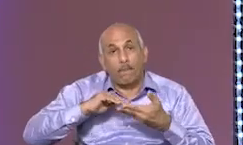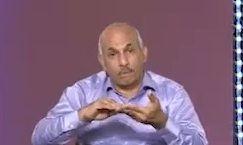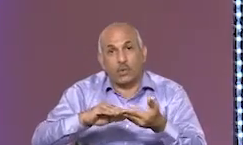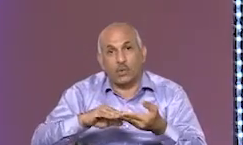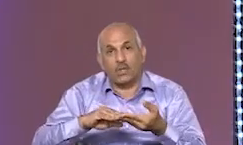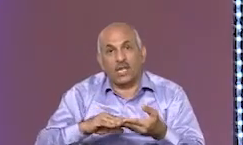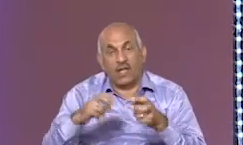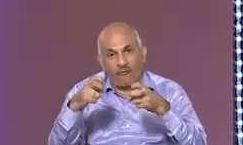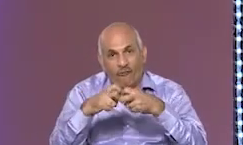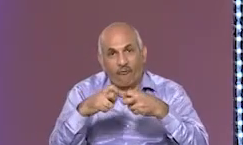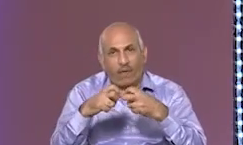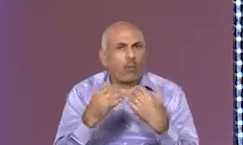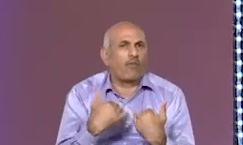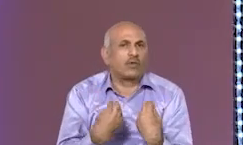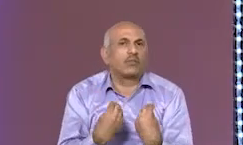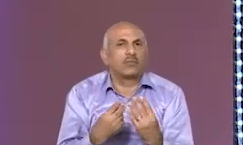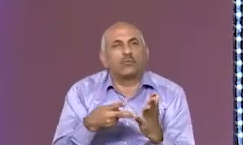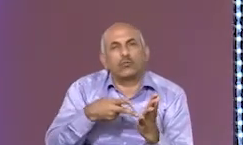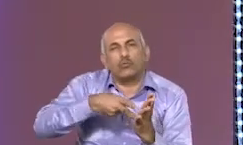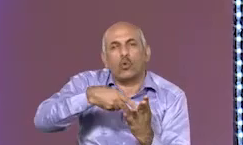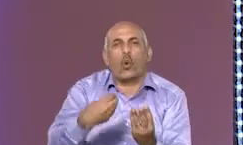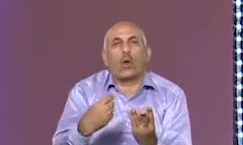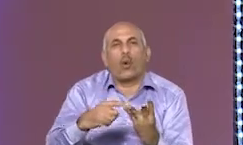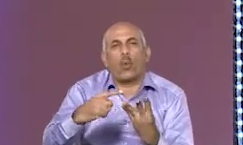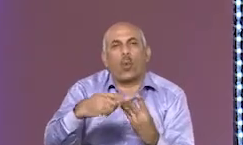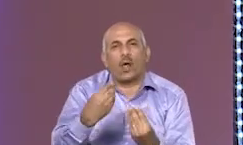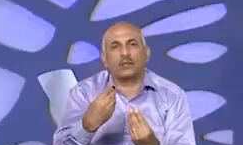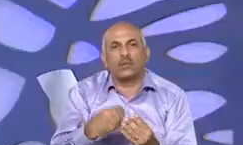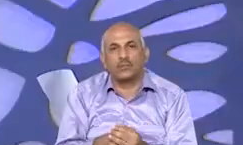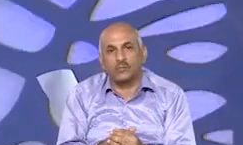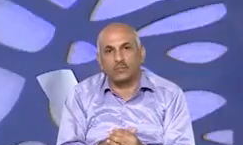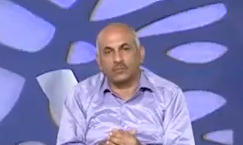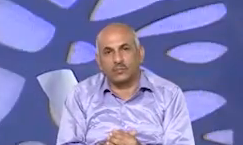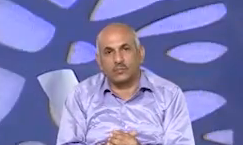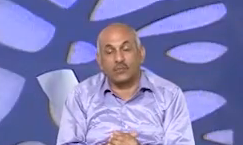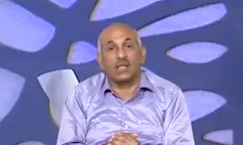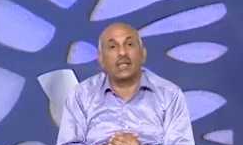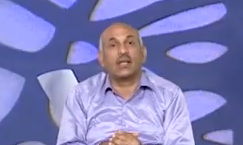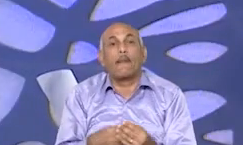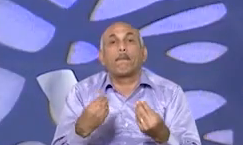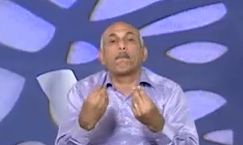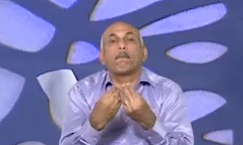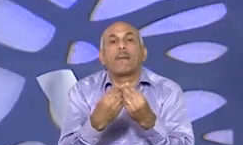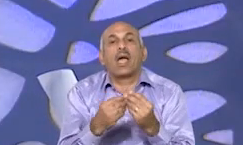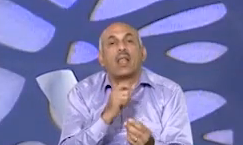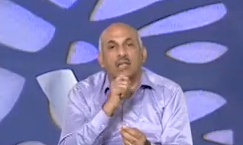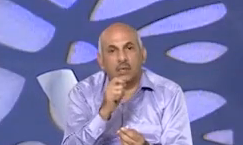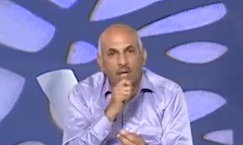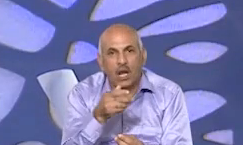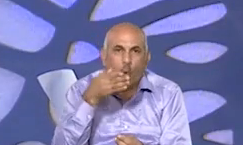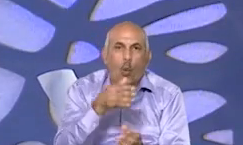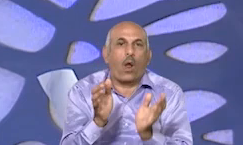في موضوع المعارض ده، ولا لسه الخطوات دي بتفكروا تاخدوها؟ احنا زي ما قلت لحضرتك، احنا عندنا كذا برنامج جوه